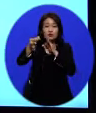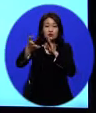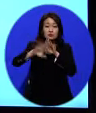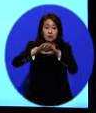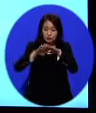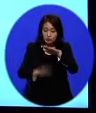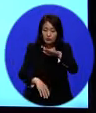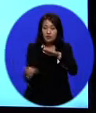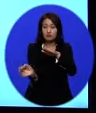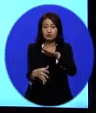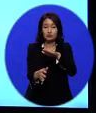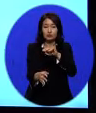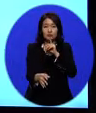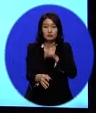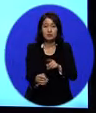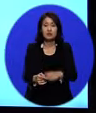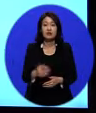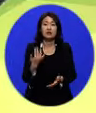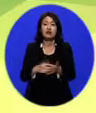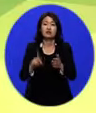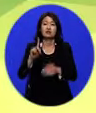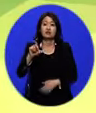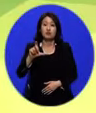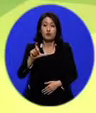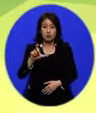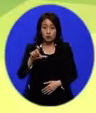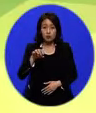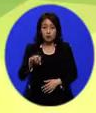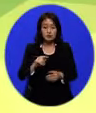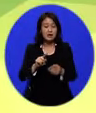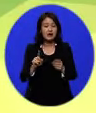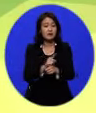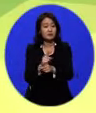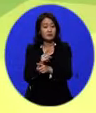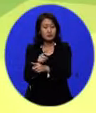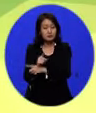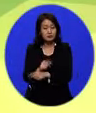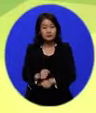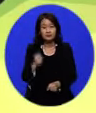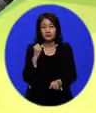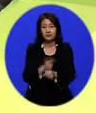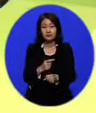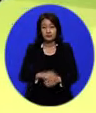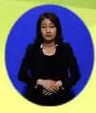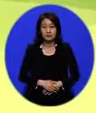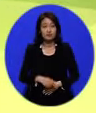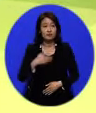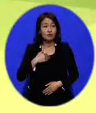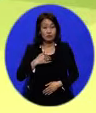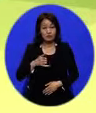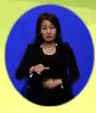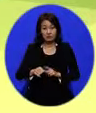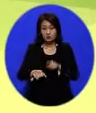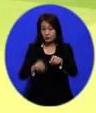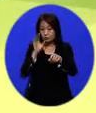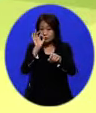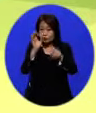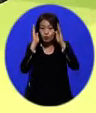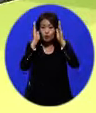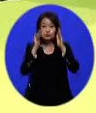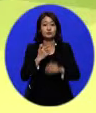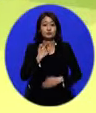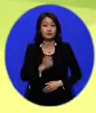밑에는 다 무료예요. 아마 15, 16개국으로 이렇게 다 번역이 되어 있어요. 우리 아이들도 이거 가지고 공부를 했거든요.